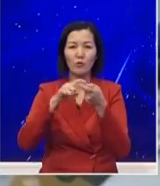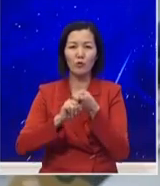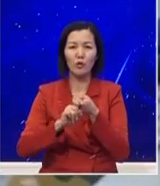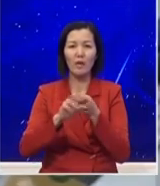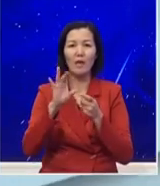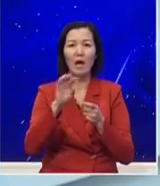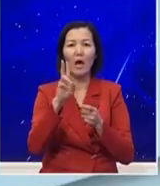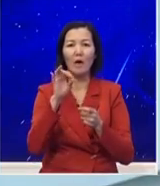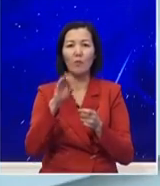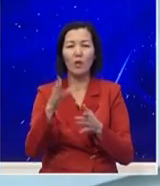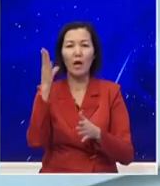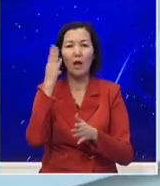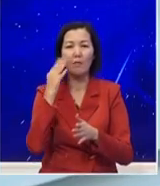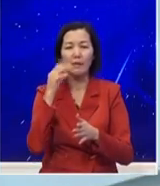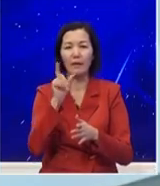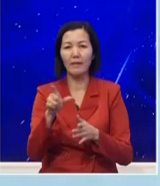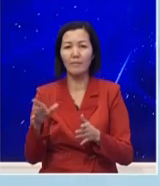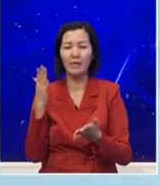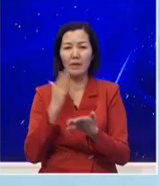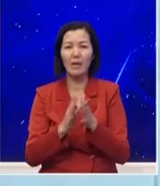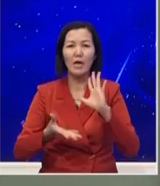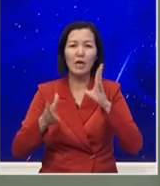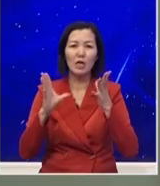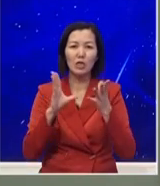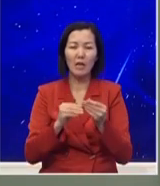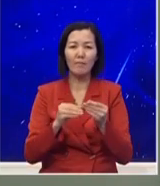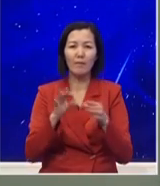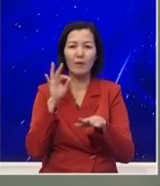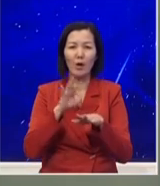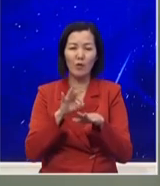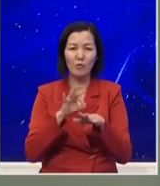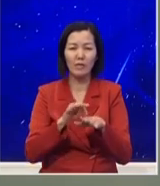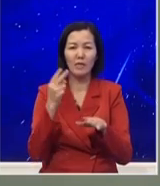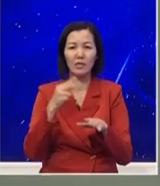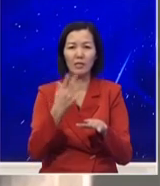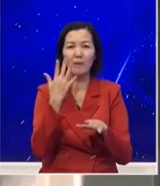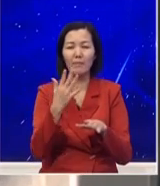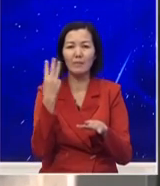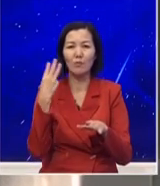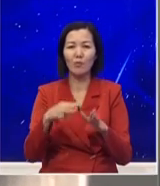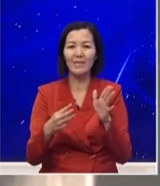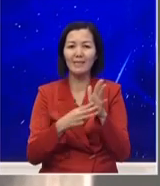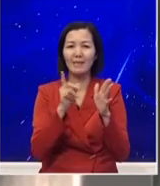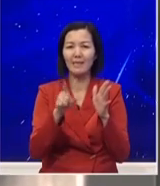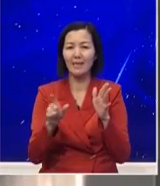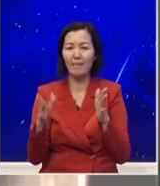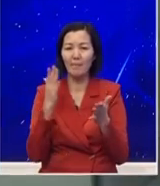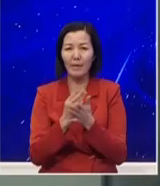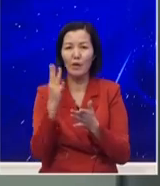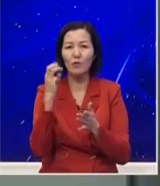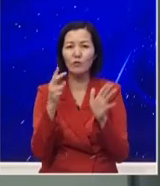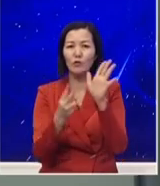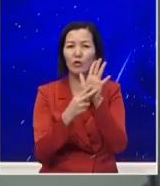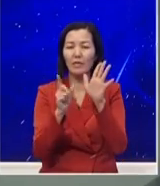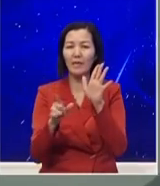Ақмола облысы мен алматылықтар да көп. Жалпы елде індетпен күресіп жатқан 25038 науқас бар.